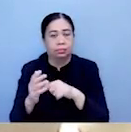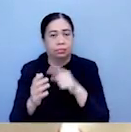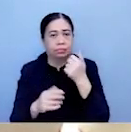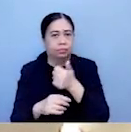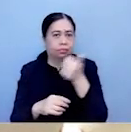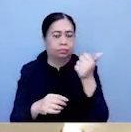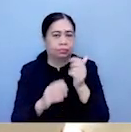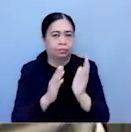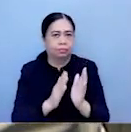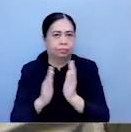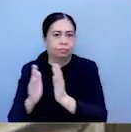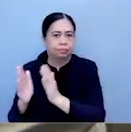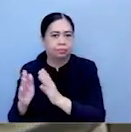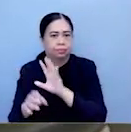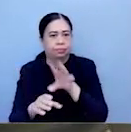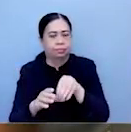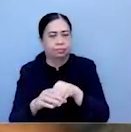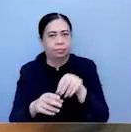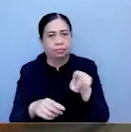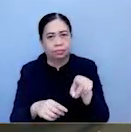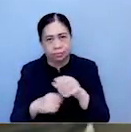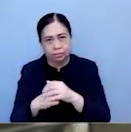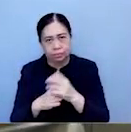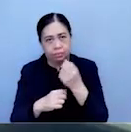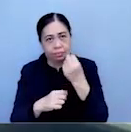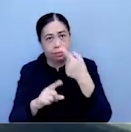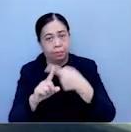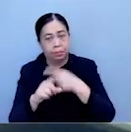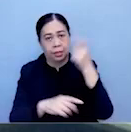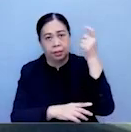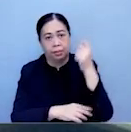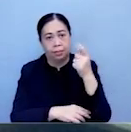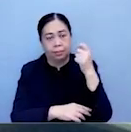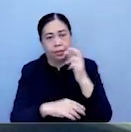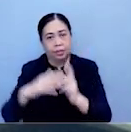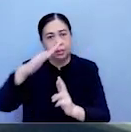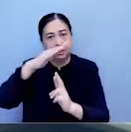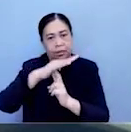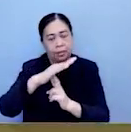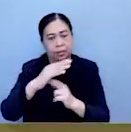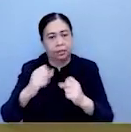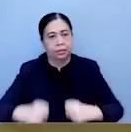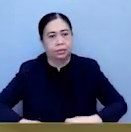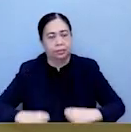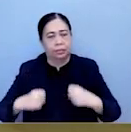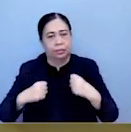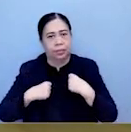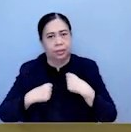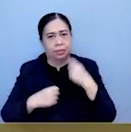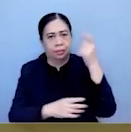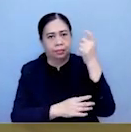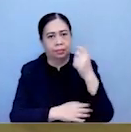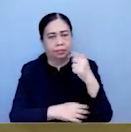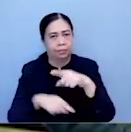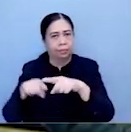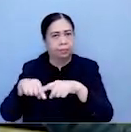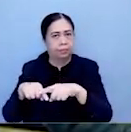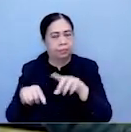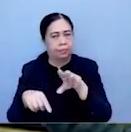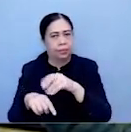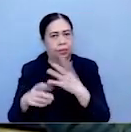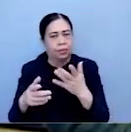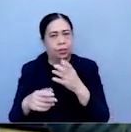pa. Kabilang sa mga makakakuha ng 13th month pension, ang mga retiree at surviving pensioner at mga dependent na mga